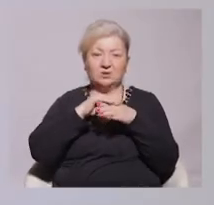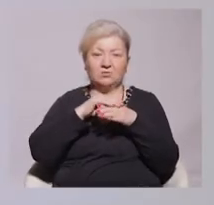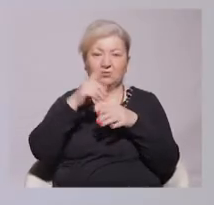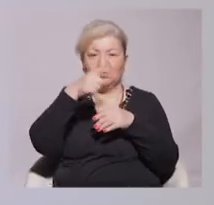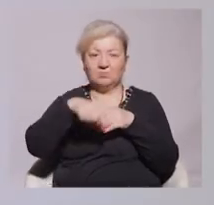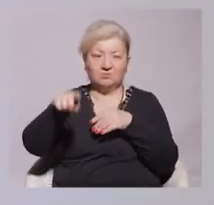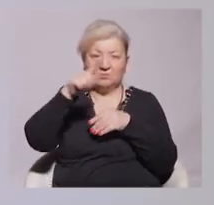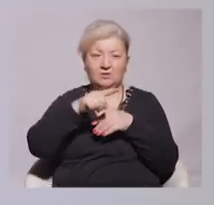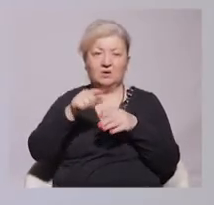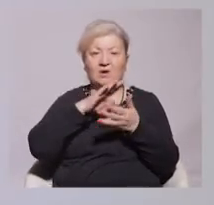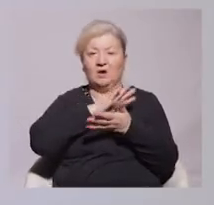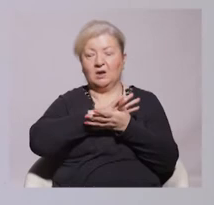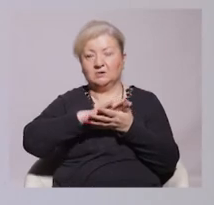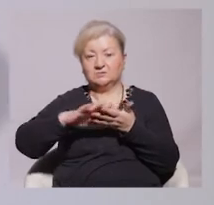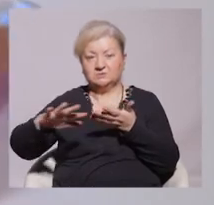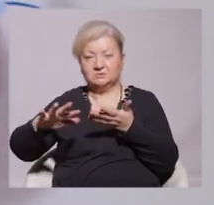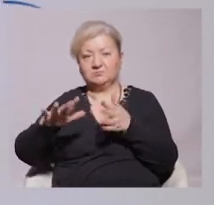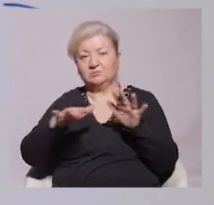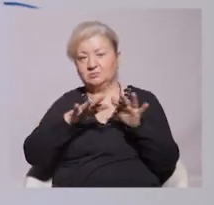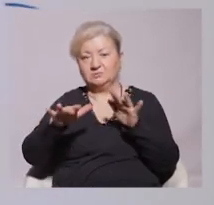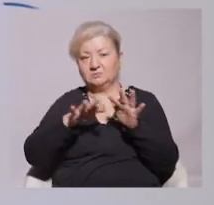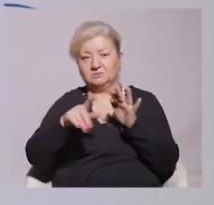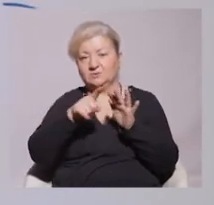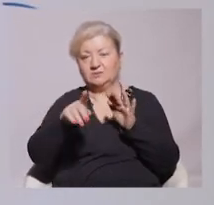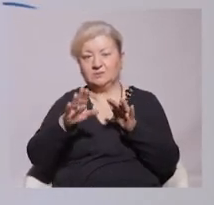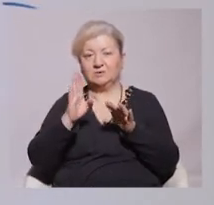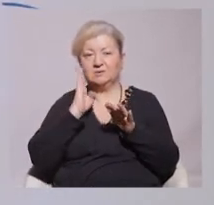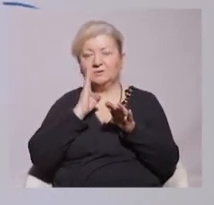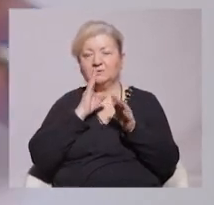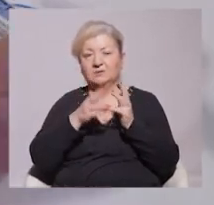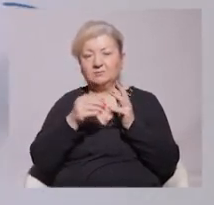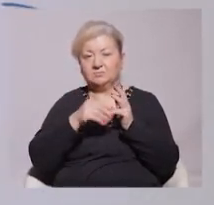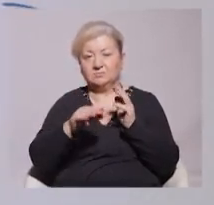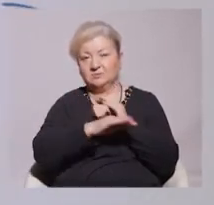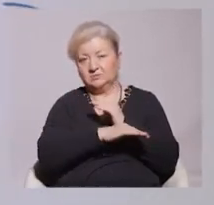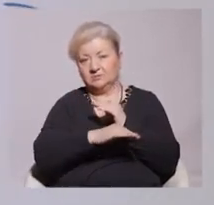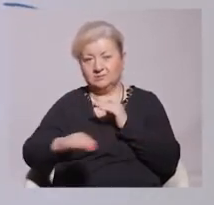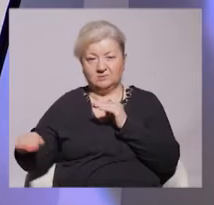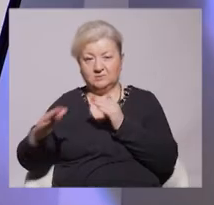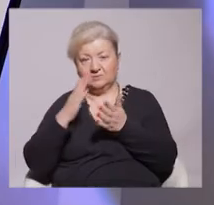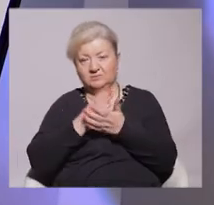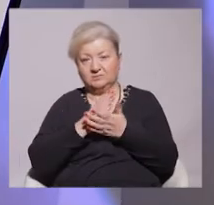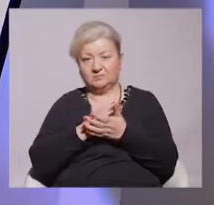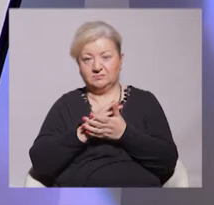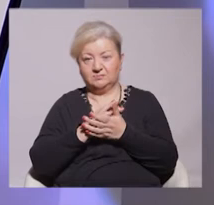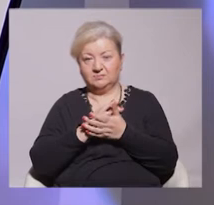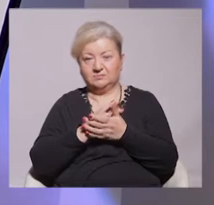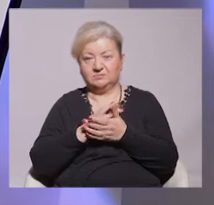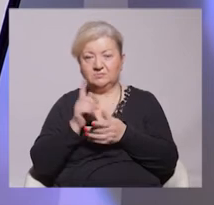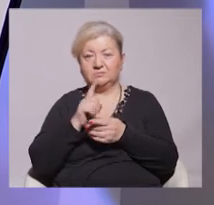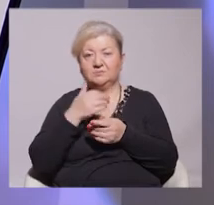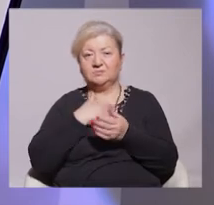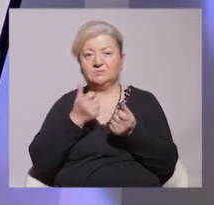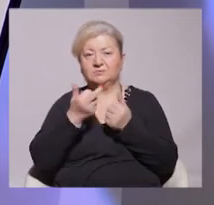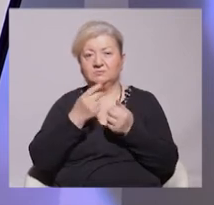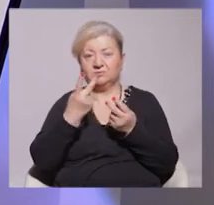აგრძელებს მოძრაობას, ეს იყოს დედამიწის ზონეზე გაკეთებული ზოლი. ანუ ჩვენ რისი განსაზღვრა